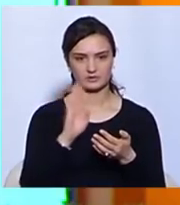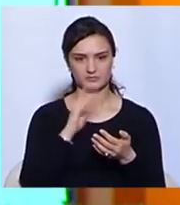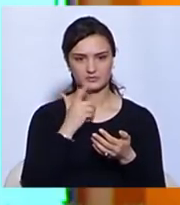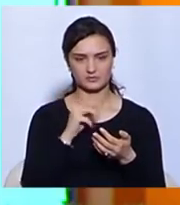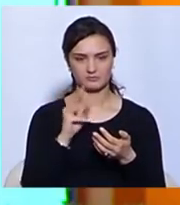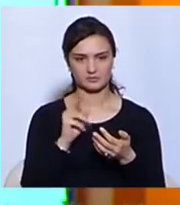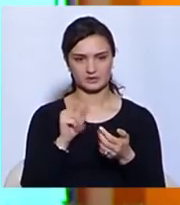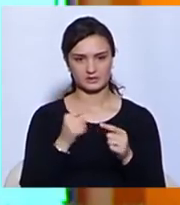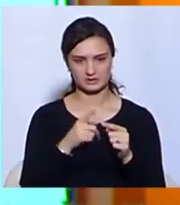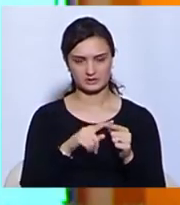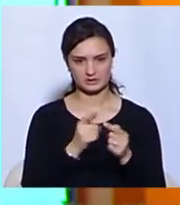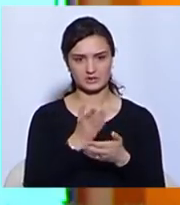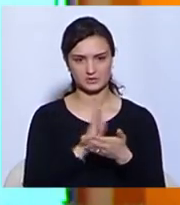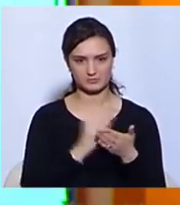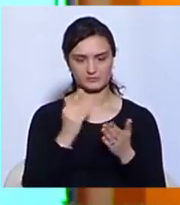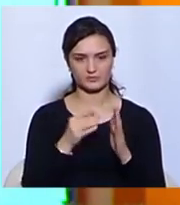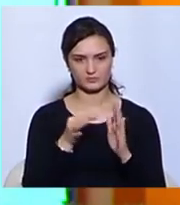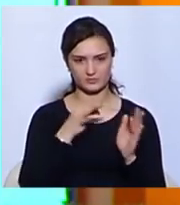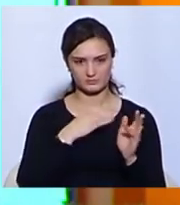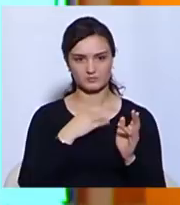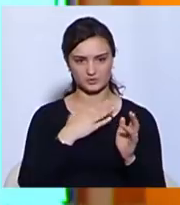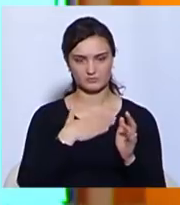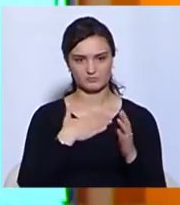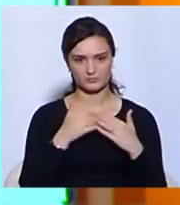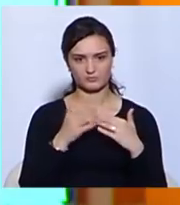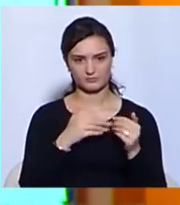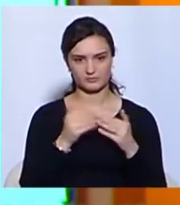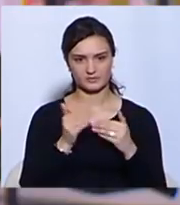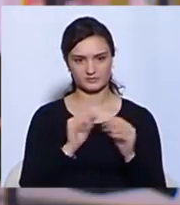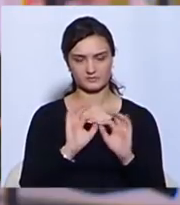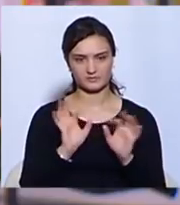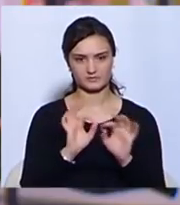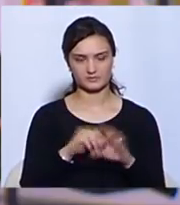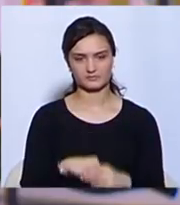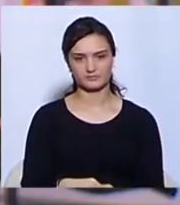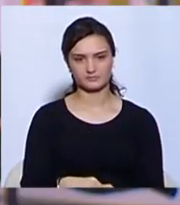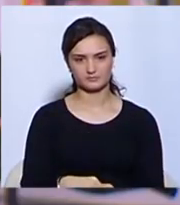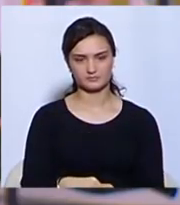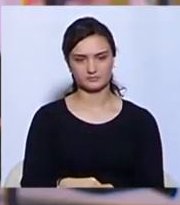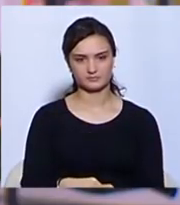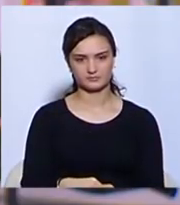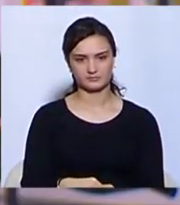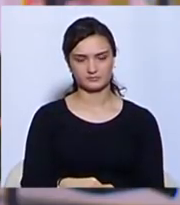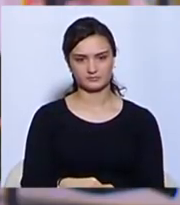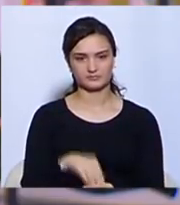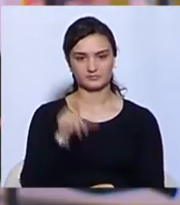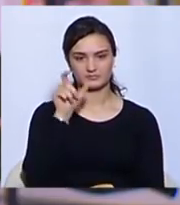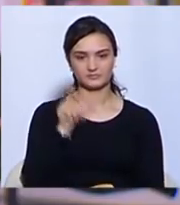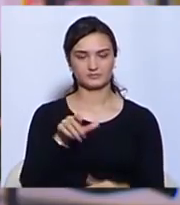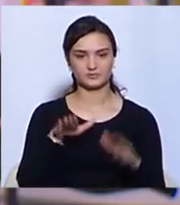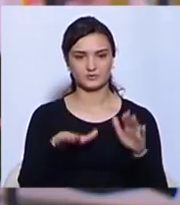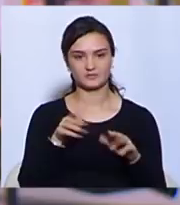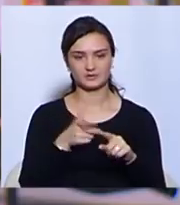მაკა, მოდით ნაწილობრივ თქვენ უპასუხეთ და მე ჩემი პროფესიის ჭრილში ვიტყვი. კარგით, ეს სხეულის მასა და წონა